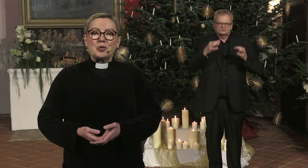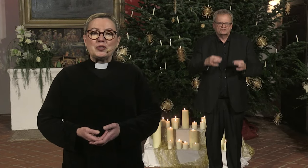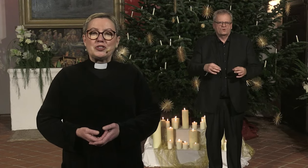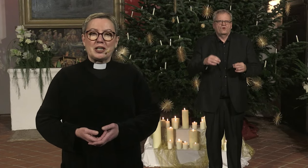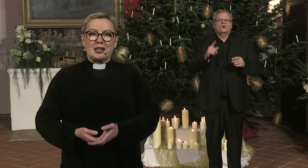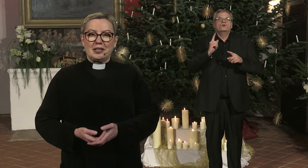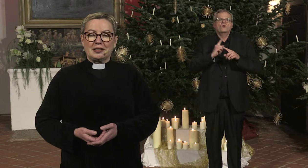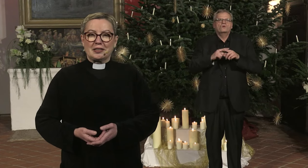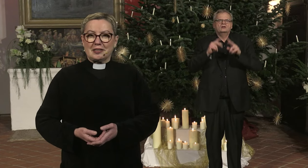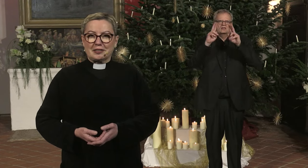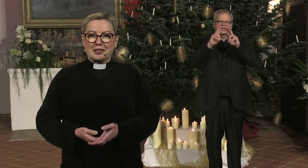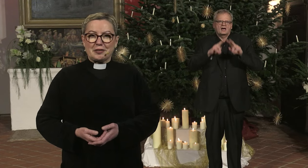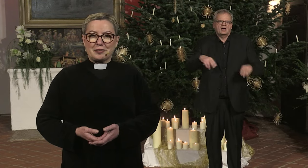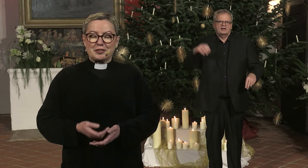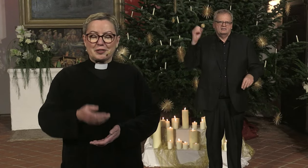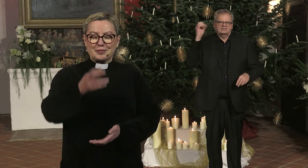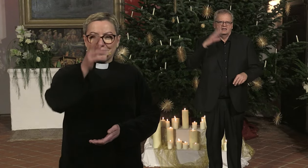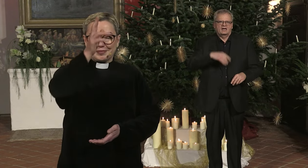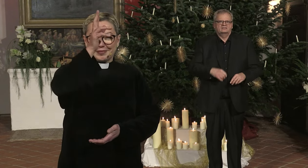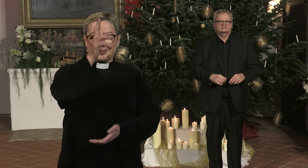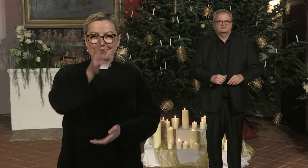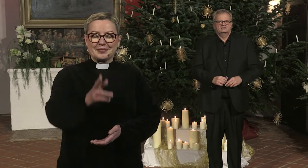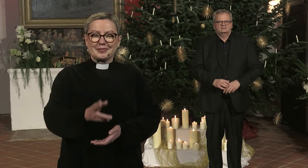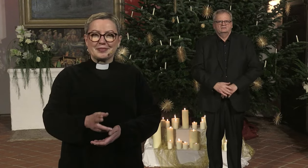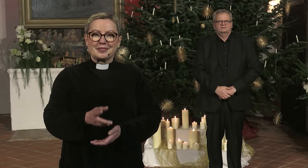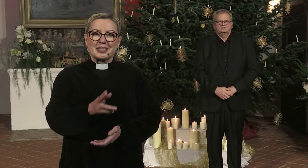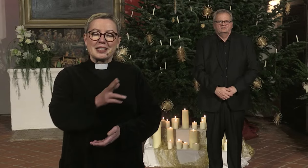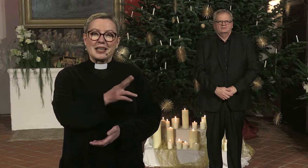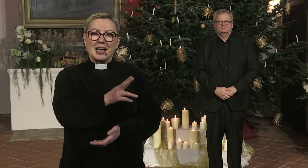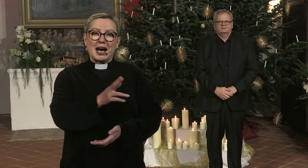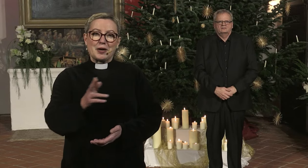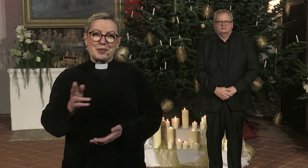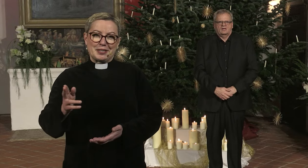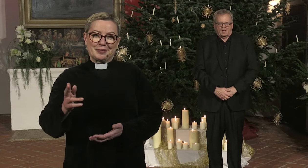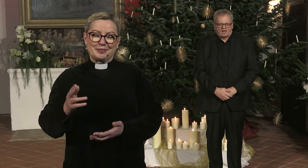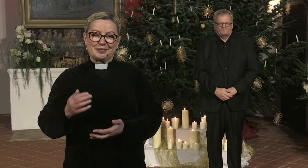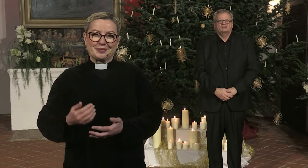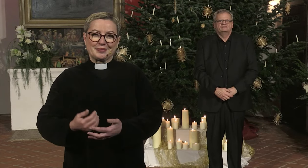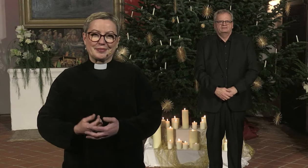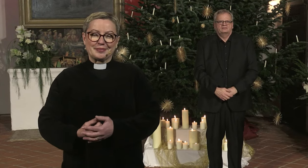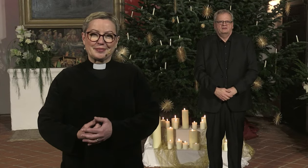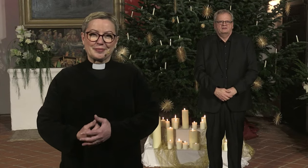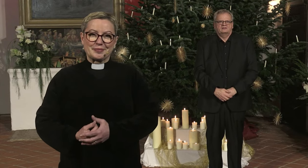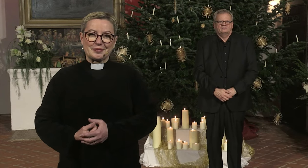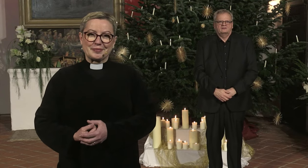und der Heiligen Geistkraft. Amen.